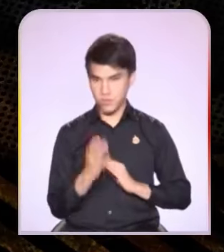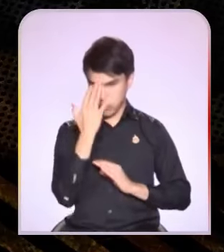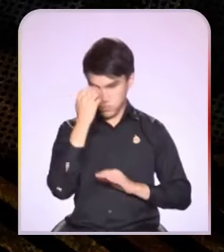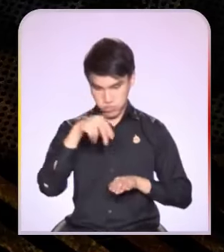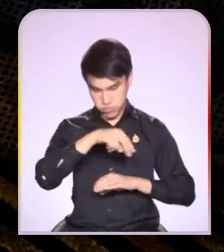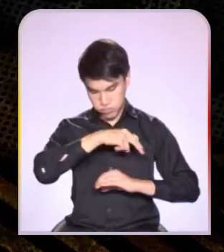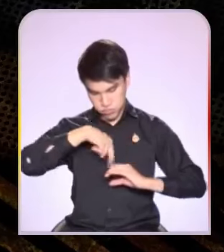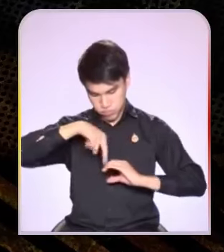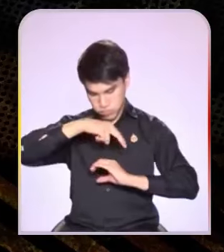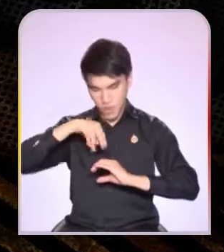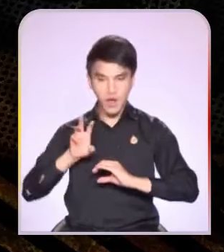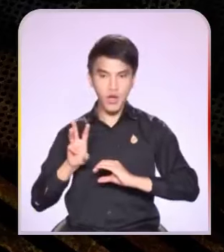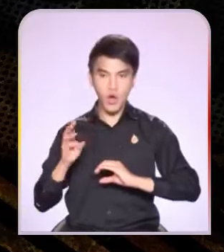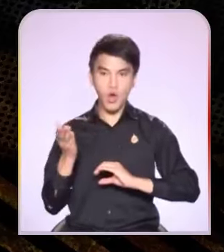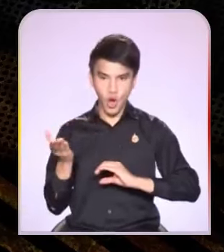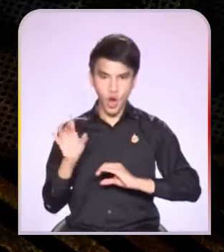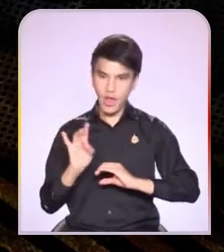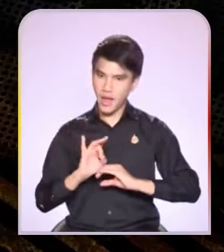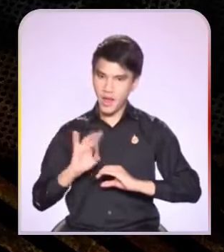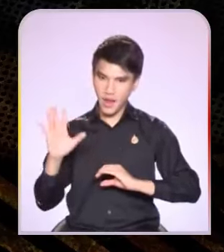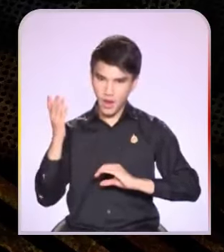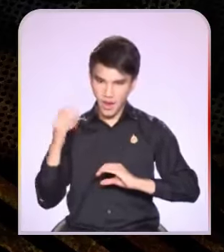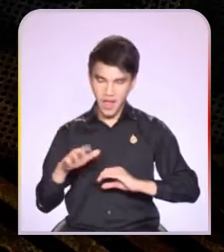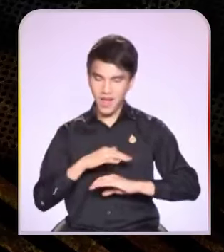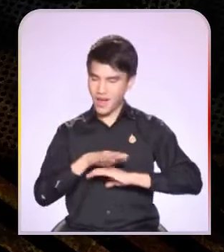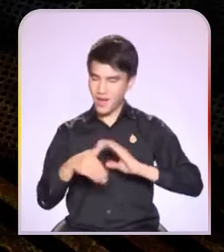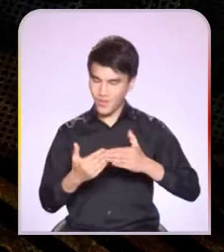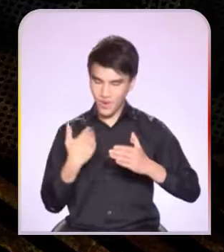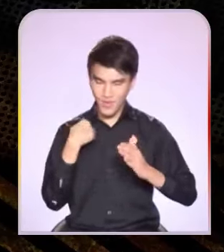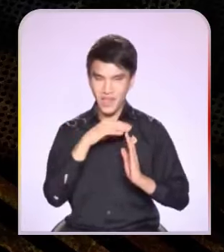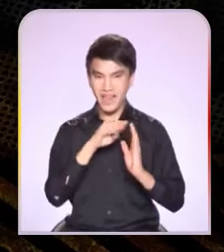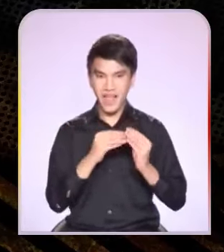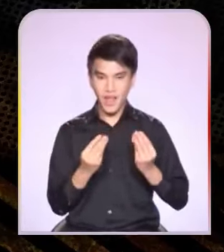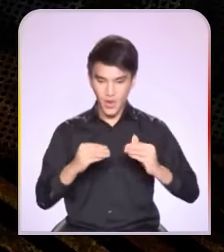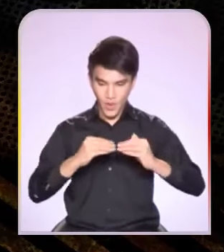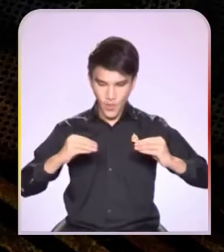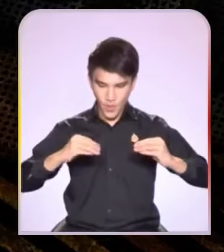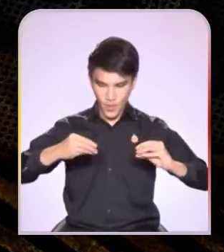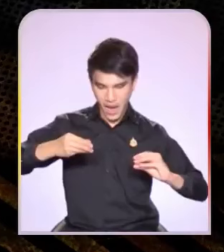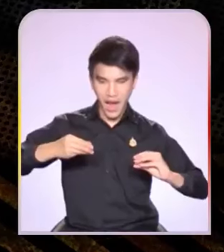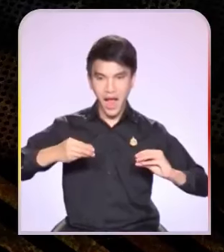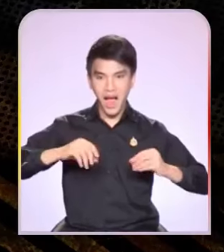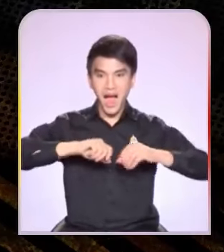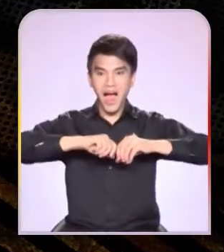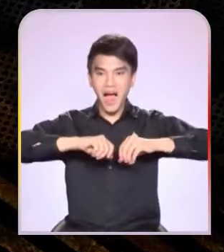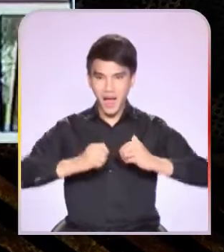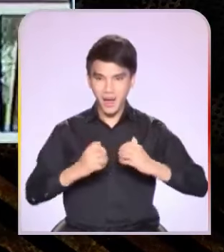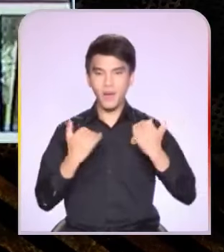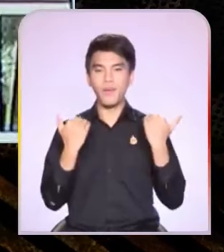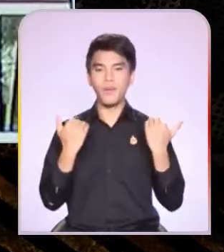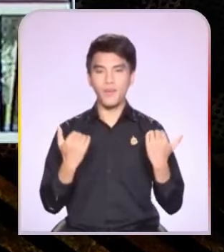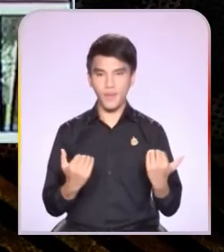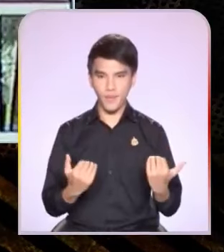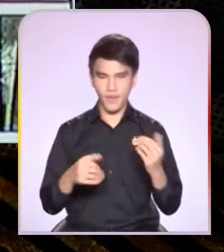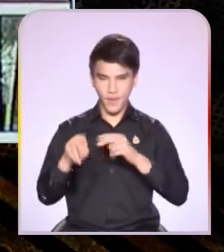ที่รับการตรวจสอบเนี่ยก็มีแค่6ถังที่ขออนุญาตเท่านั้นรวมถึงมีเรื่องของเพลาหน้าหักครูดไปกับถนนซึ่งอยู่ระหว่